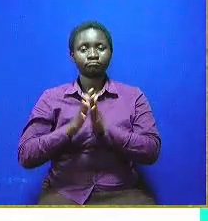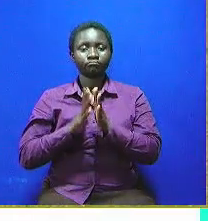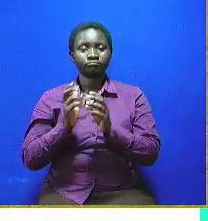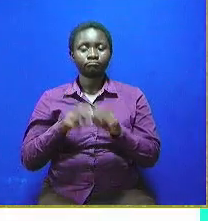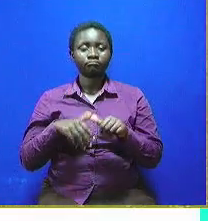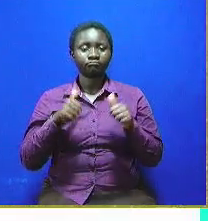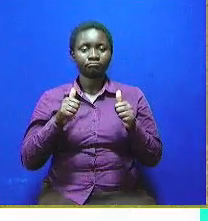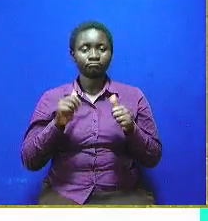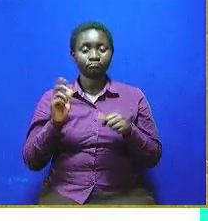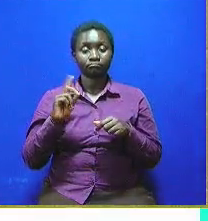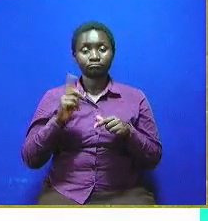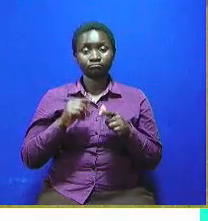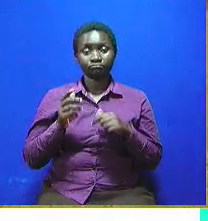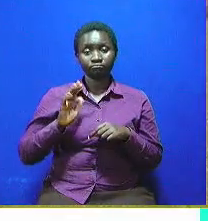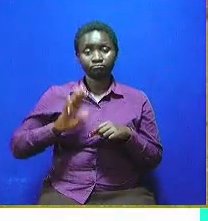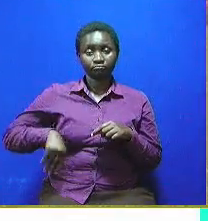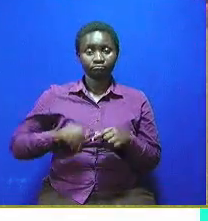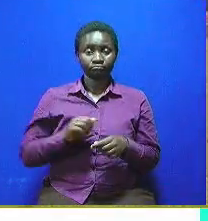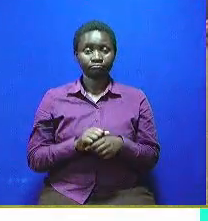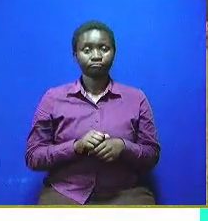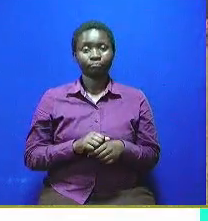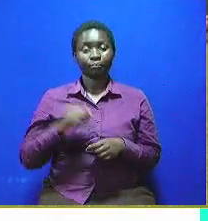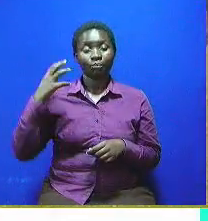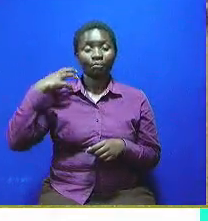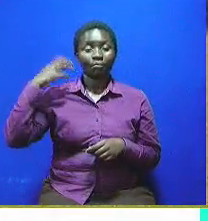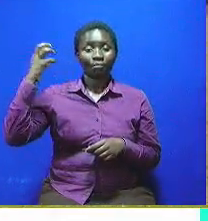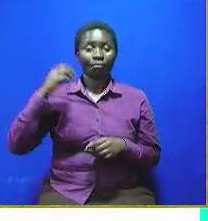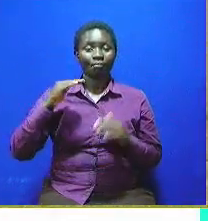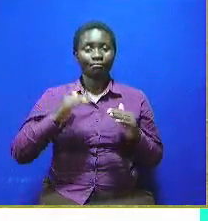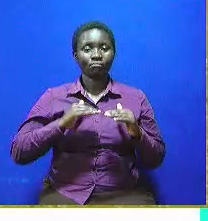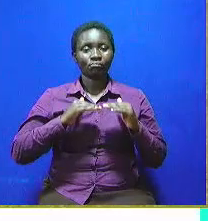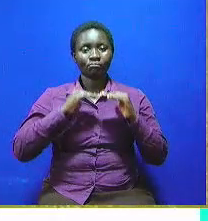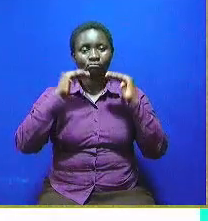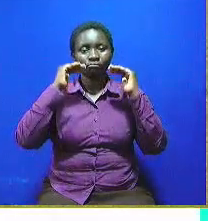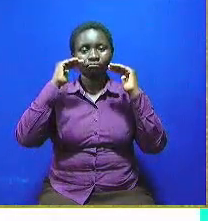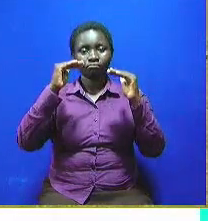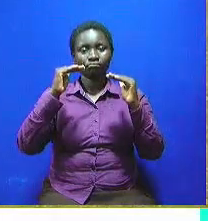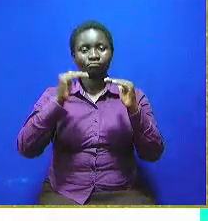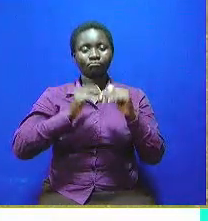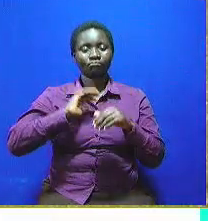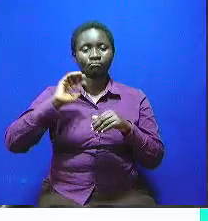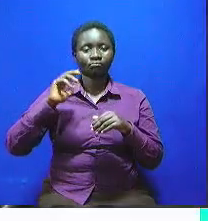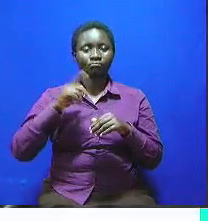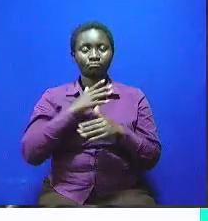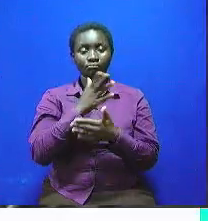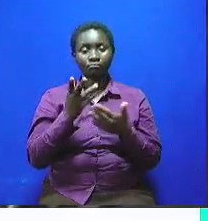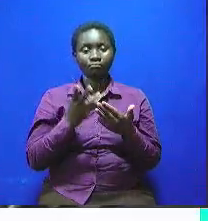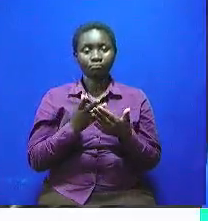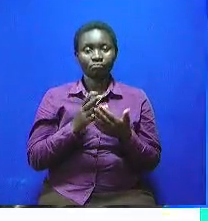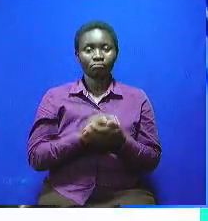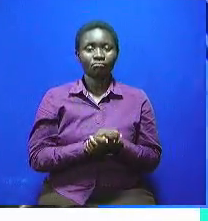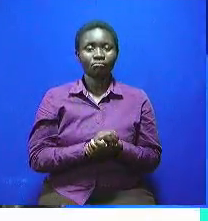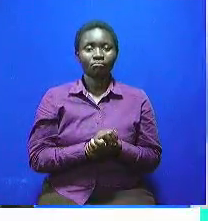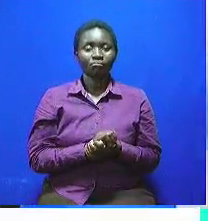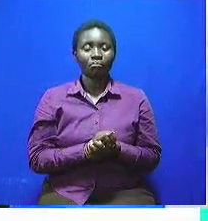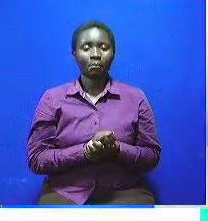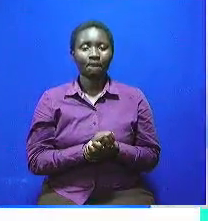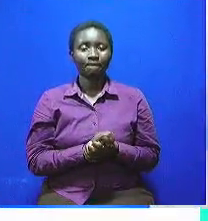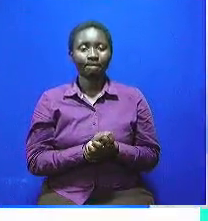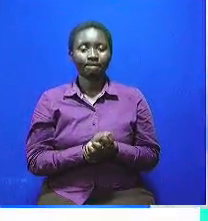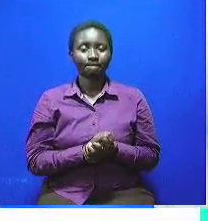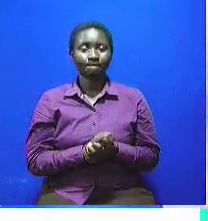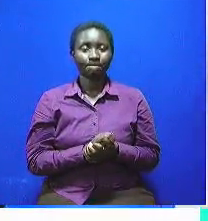mono mono maga ya chiro chikoba abanyango nga sekere ngo keri ya chisap kaunti chine ko nyara kwa bakorwa walimu wetu mbaye ni